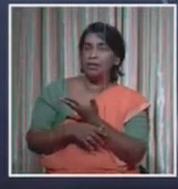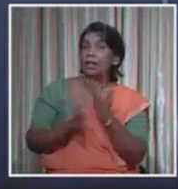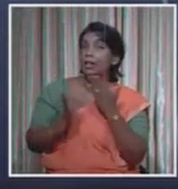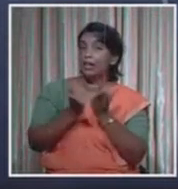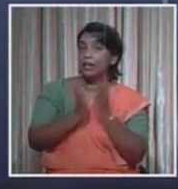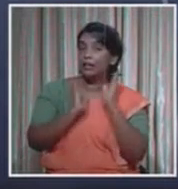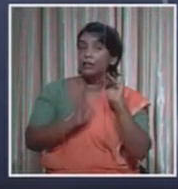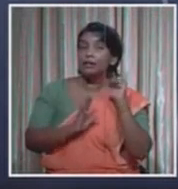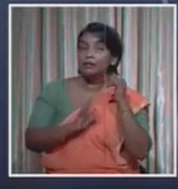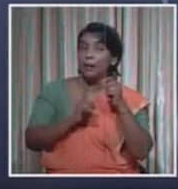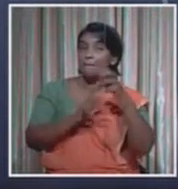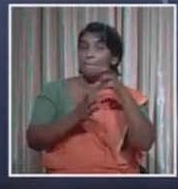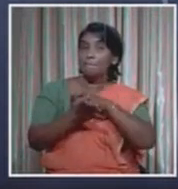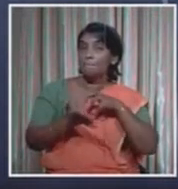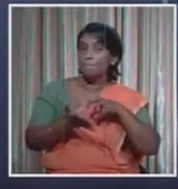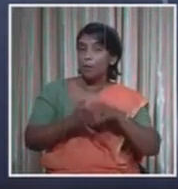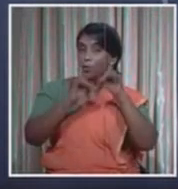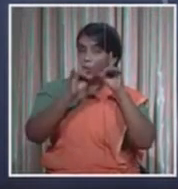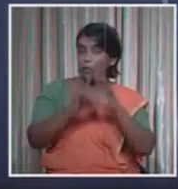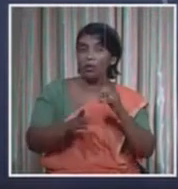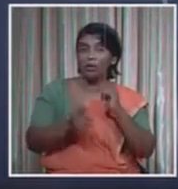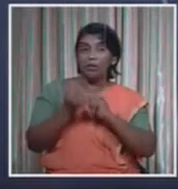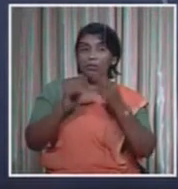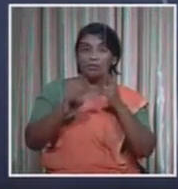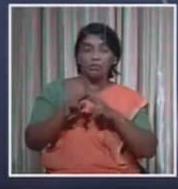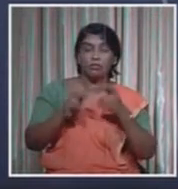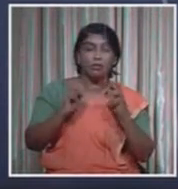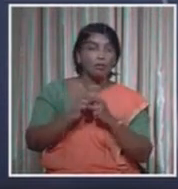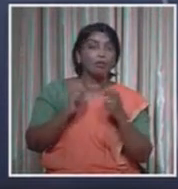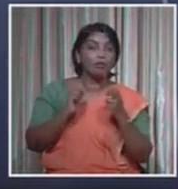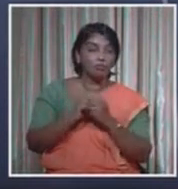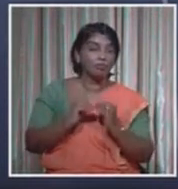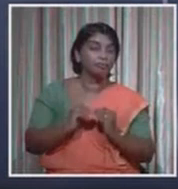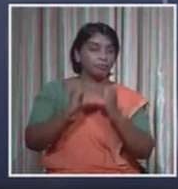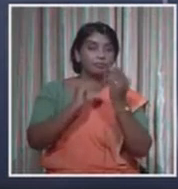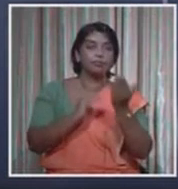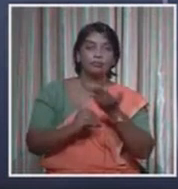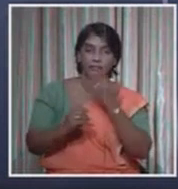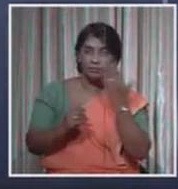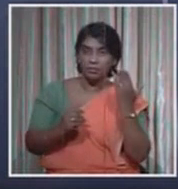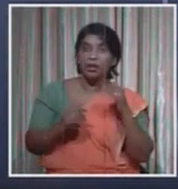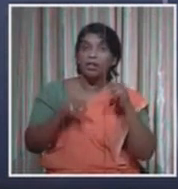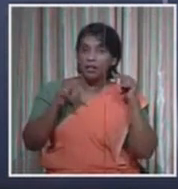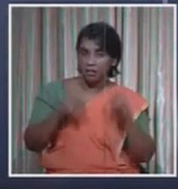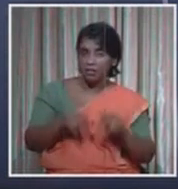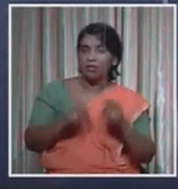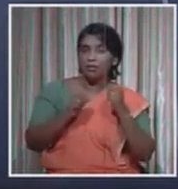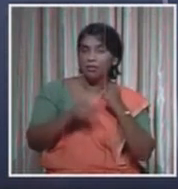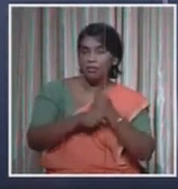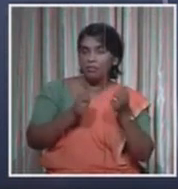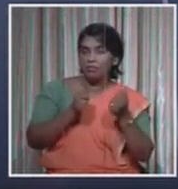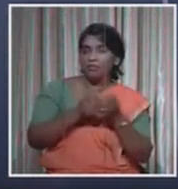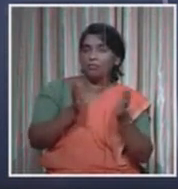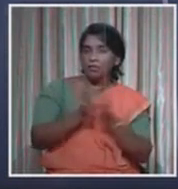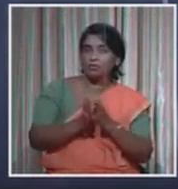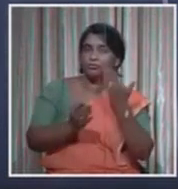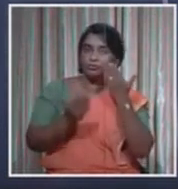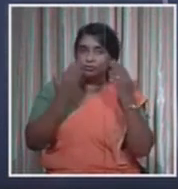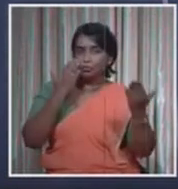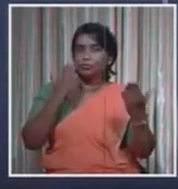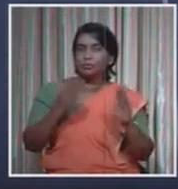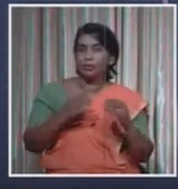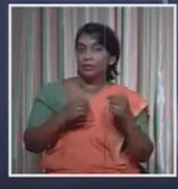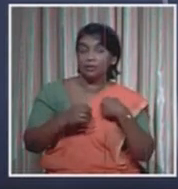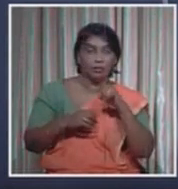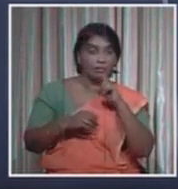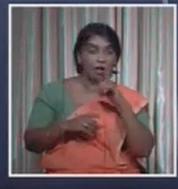ඉන්දියාවේ සමහර ප්‍රාන්තවල තියෙන ආකාරයේ නිලධාරීවාදයක් මේ රටේ ගොඩනගන්න පුළුවන්. දනුත් ඒ නිලධාරීවාදය ගොඩනගන්න මට පේනවා. මම මේ